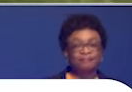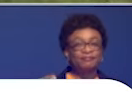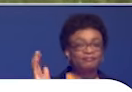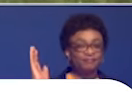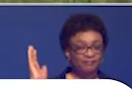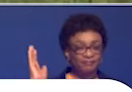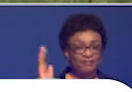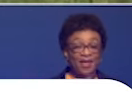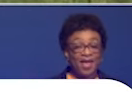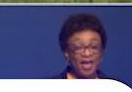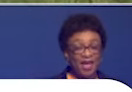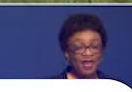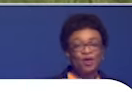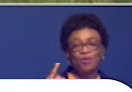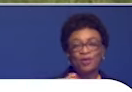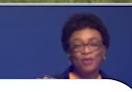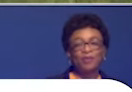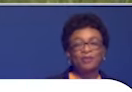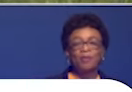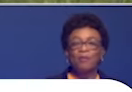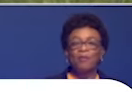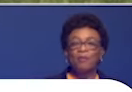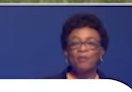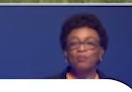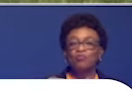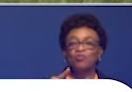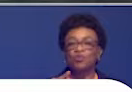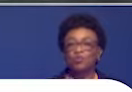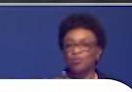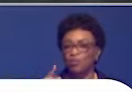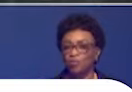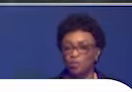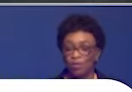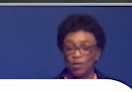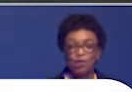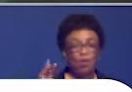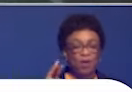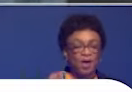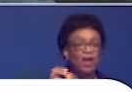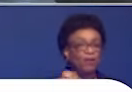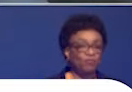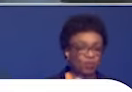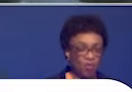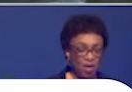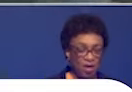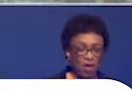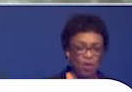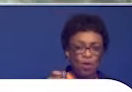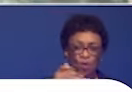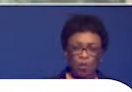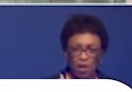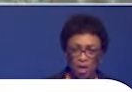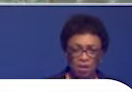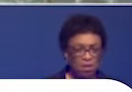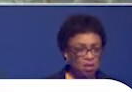Hilinimojayamaeneoyaliyopokatika kijijichaMnyundo,wilayayaMtwara. Eneoambalowanakijiji